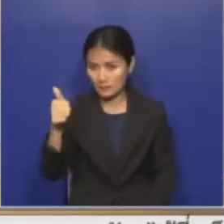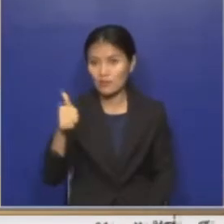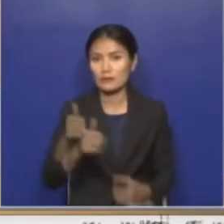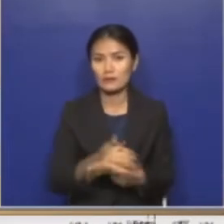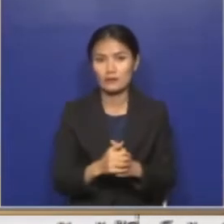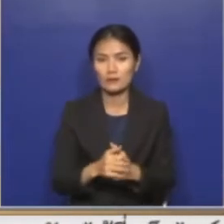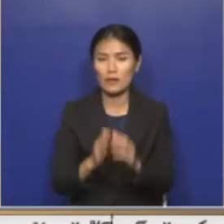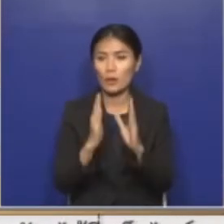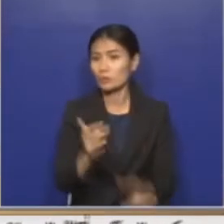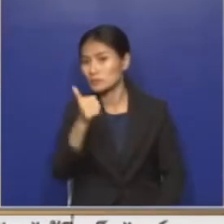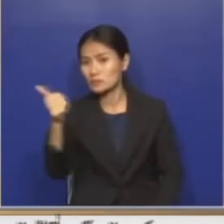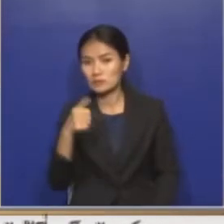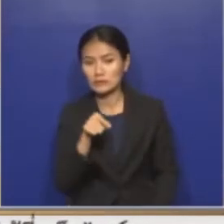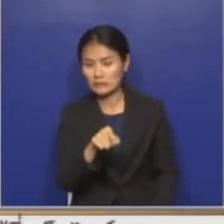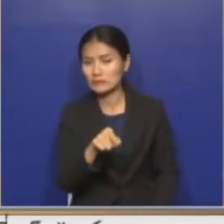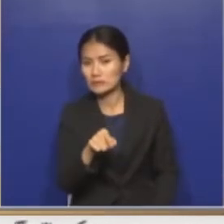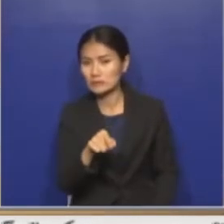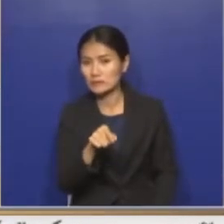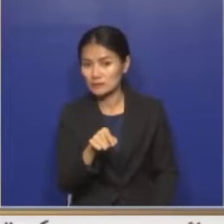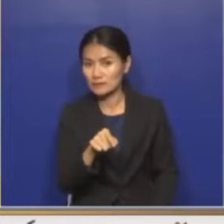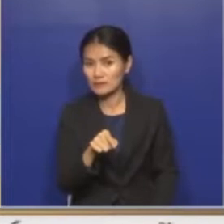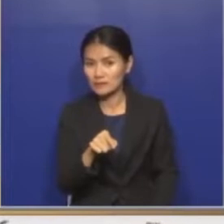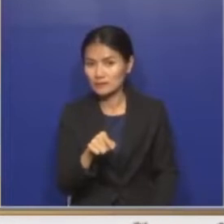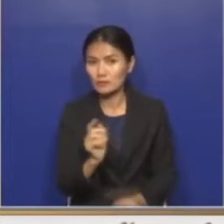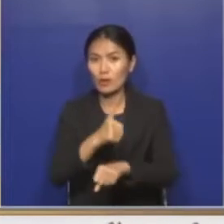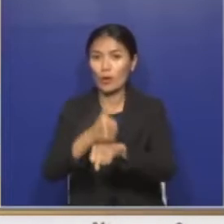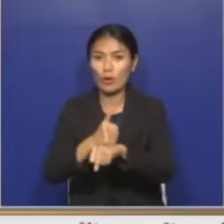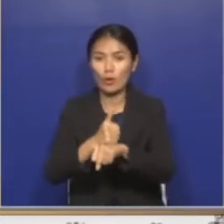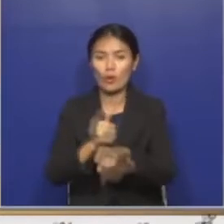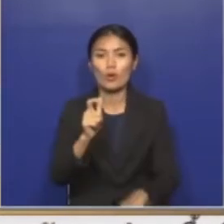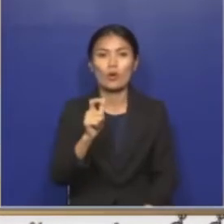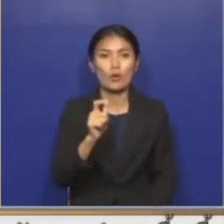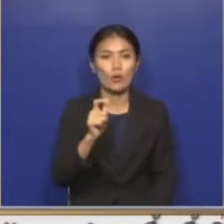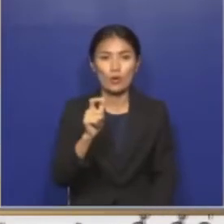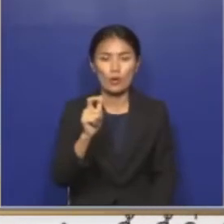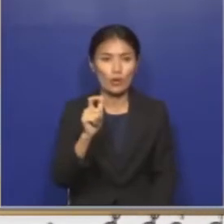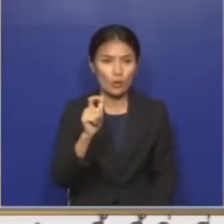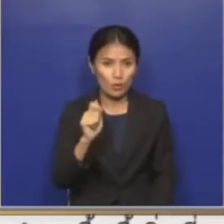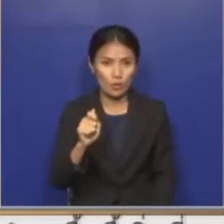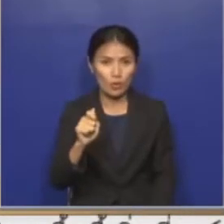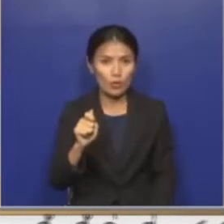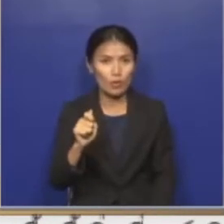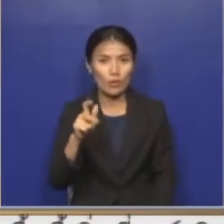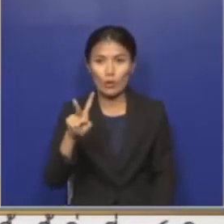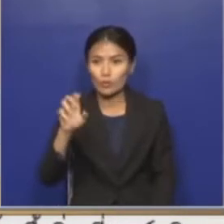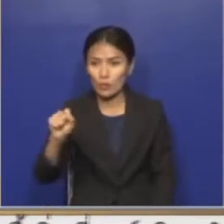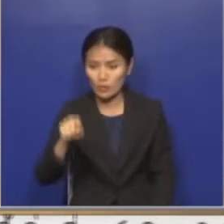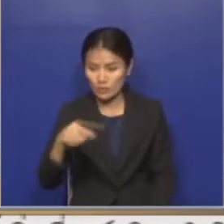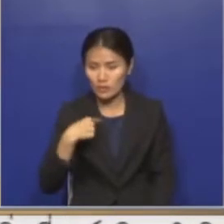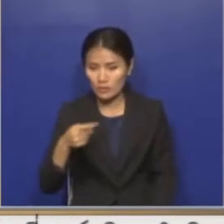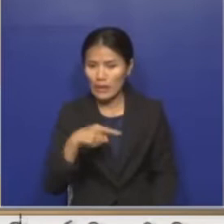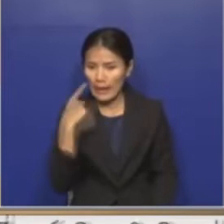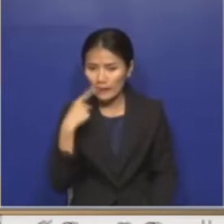ที่ไปเกี่ยวข้องกับอดีตรักษาการพ.ศ.ที่ไปทำสัญญาเนี่ยท่านได้ดำเนินการอะไรกับใครบ้าง